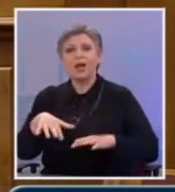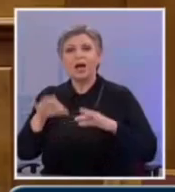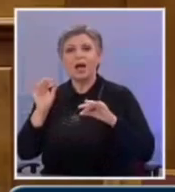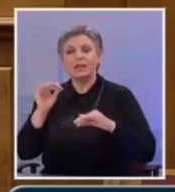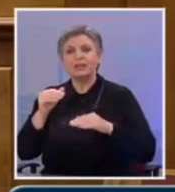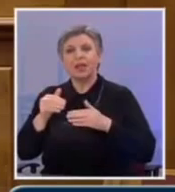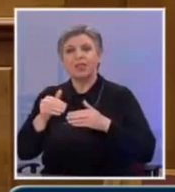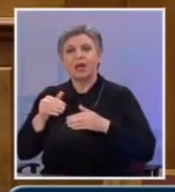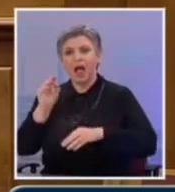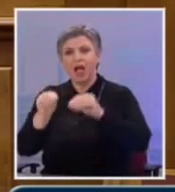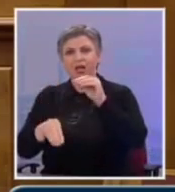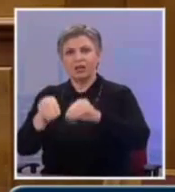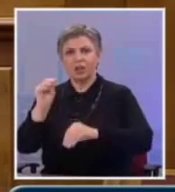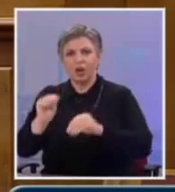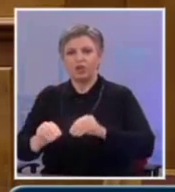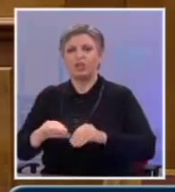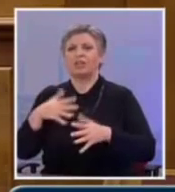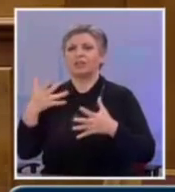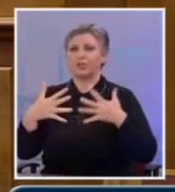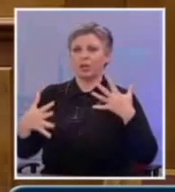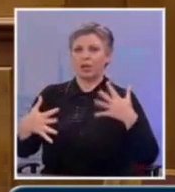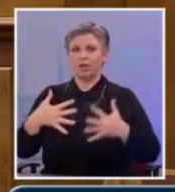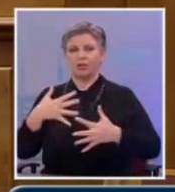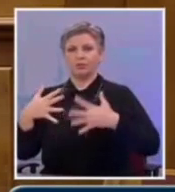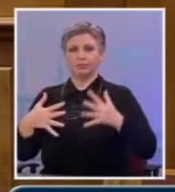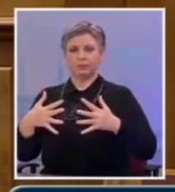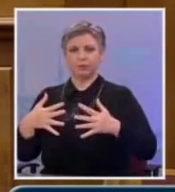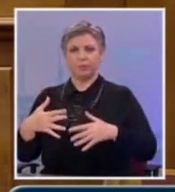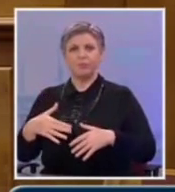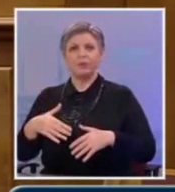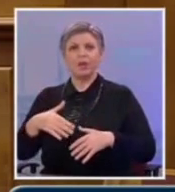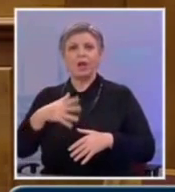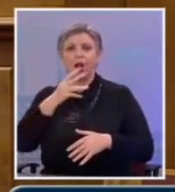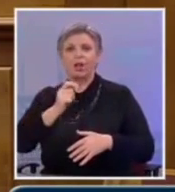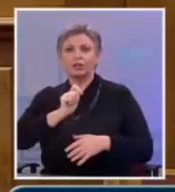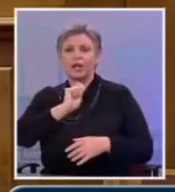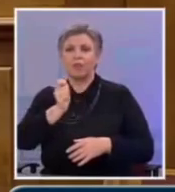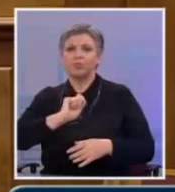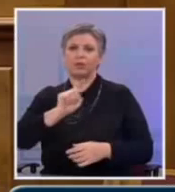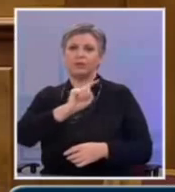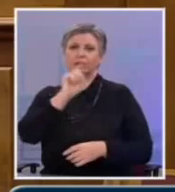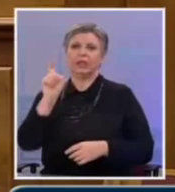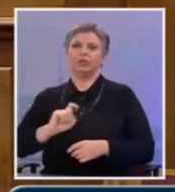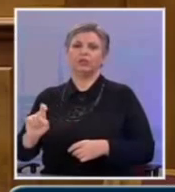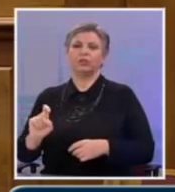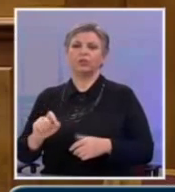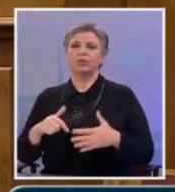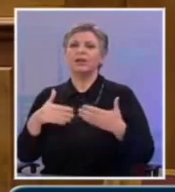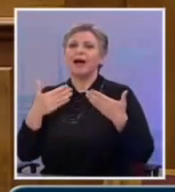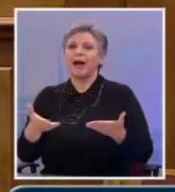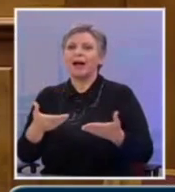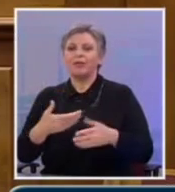περίοδο. Να μην οδηγήσετε την πολιτική ζωή του τόπου στον πιο ακραίο